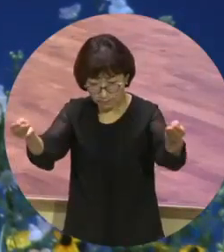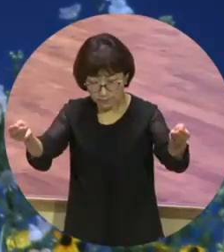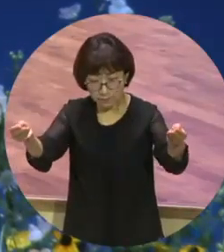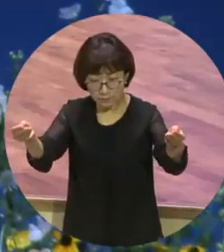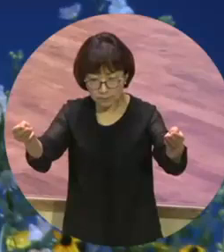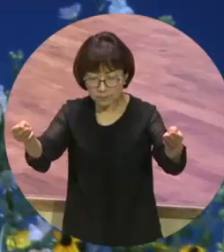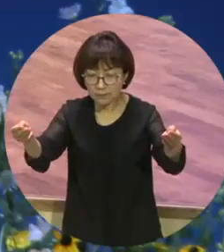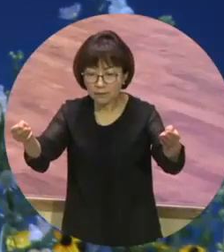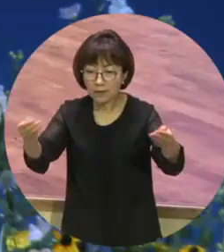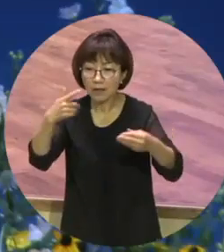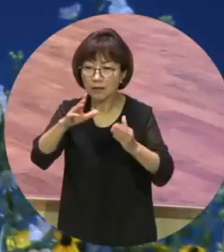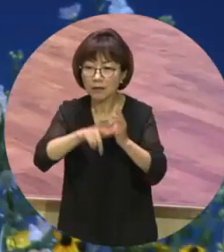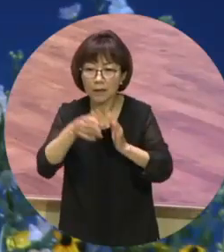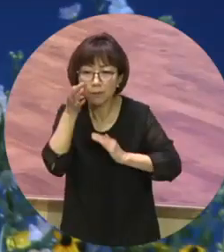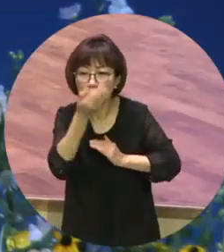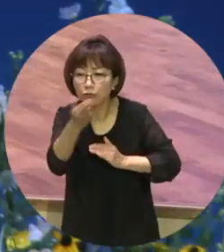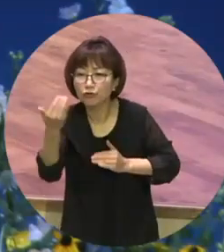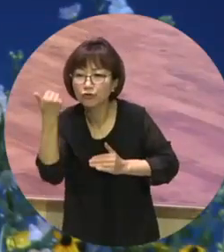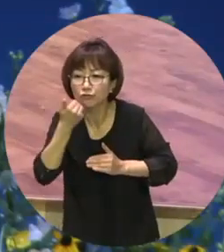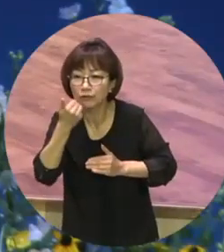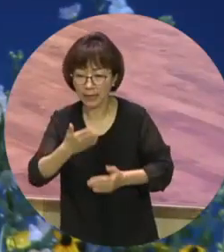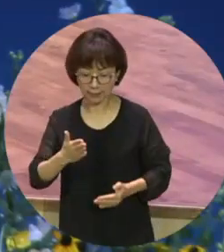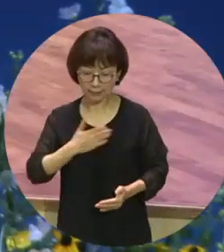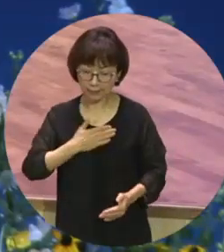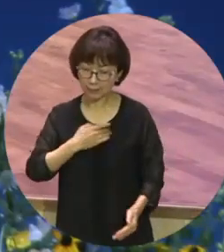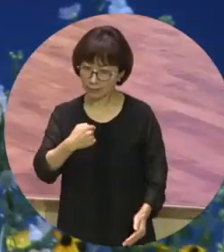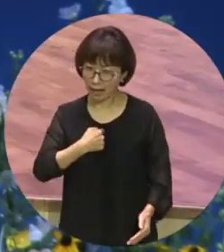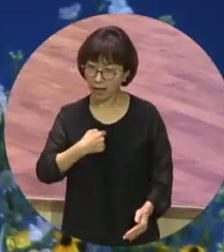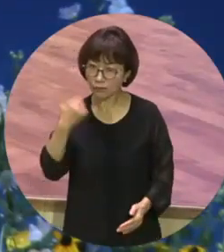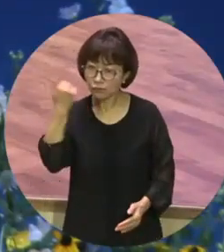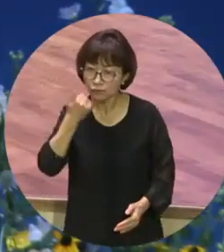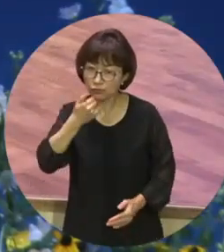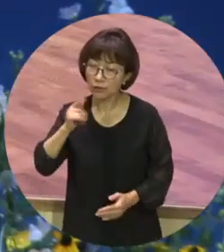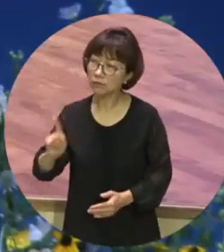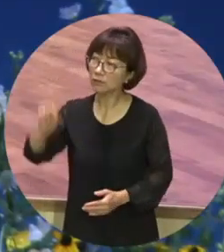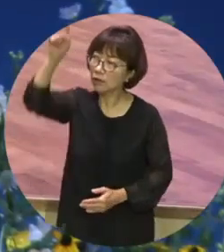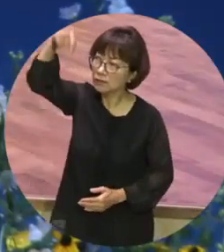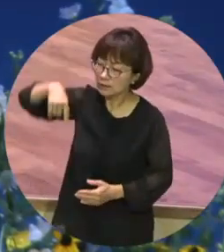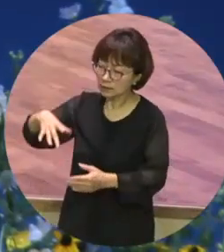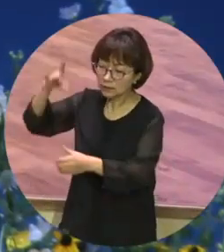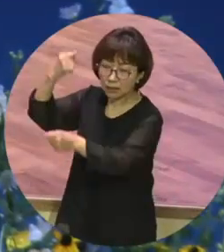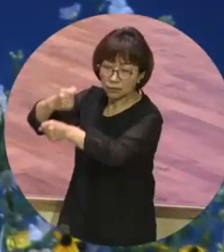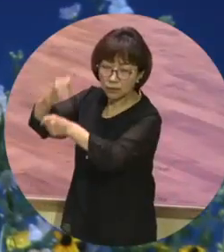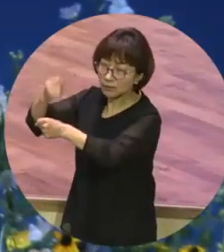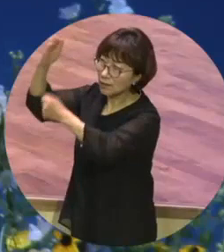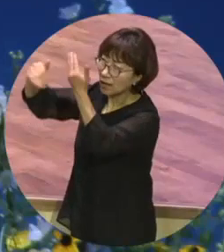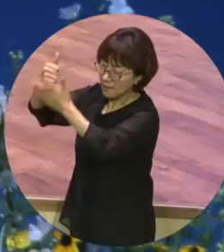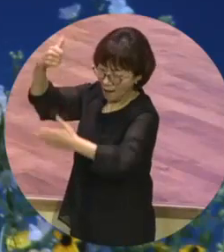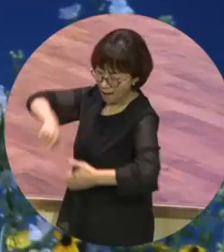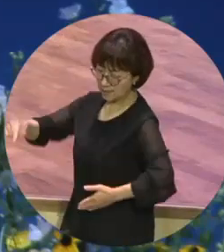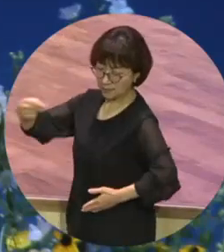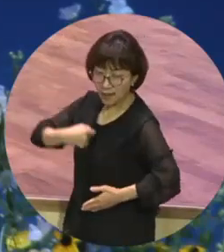창조한 하나님의 아들이란 증거를 보여준 거예요. 나를 믿으라는 거예요.